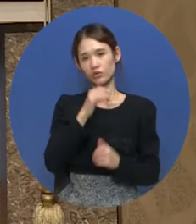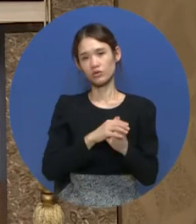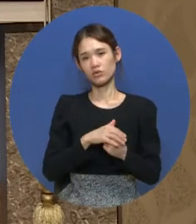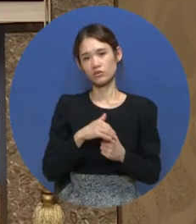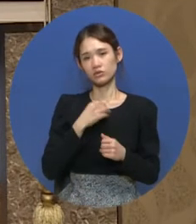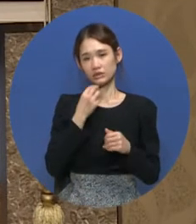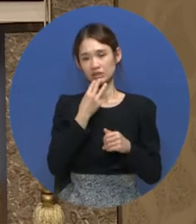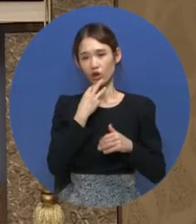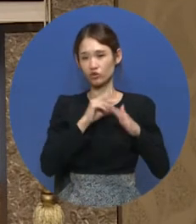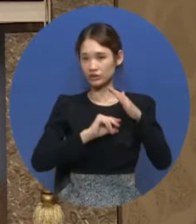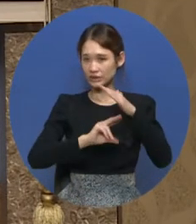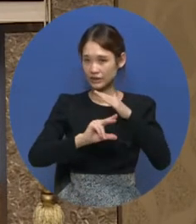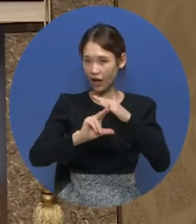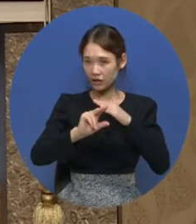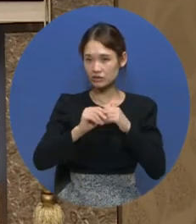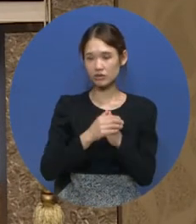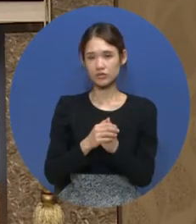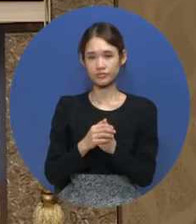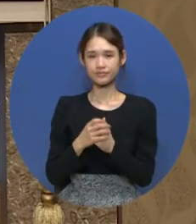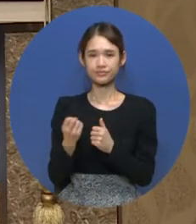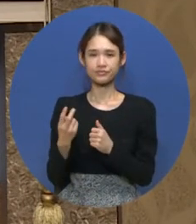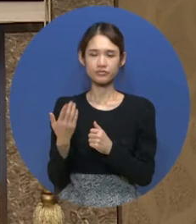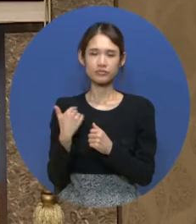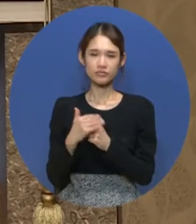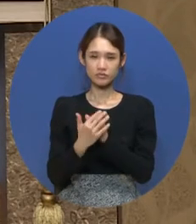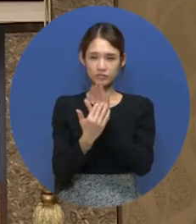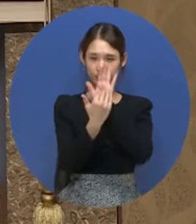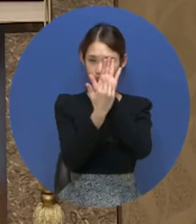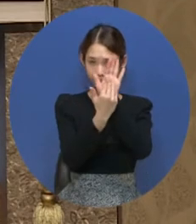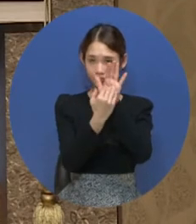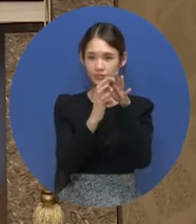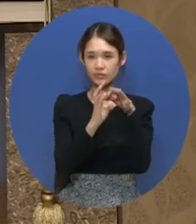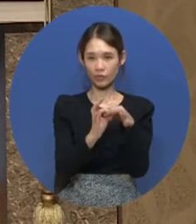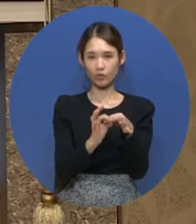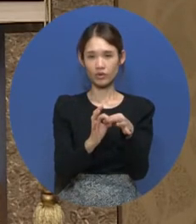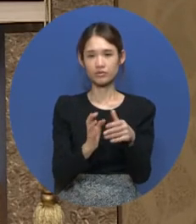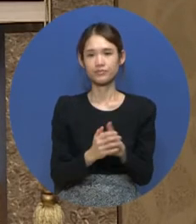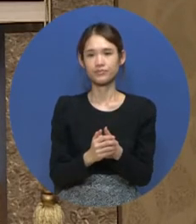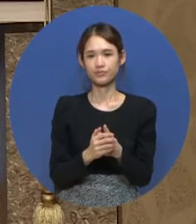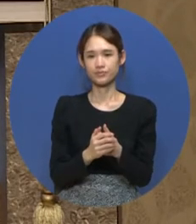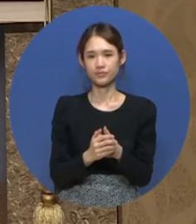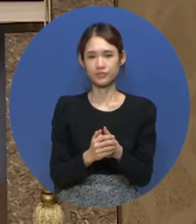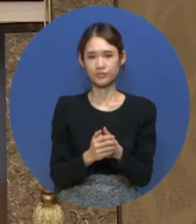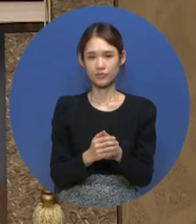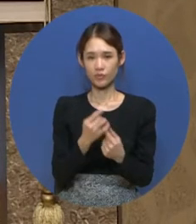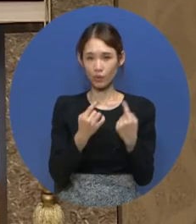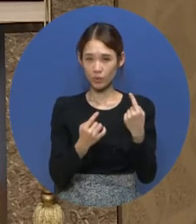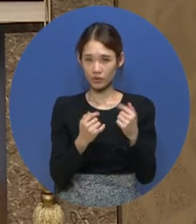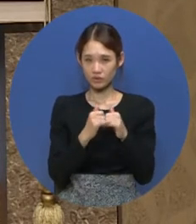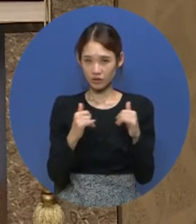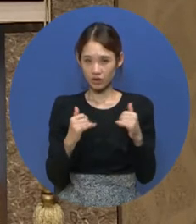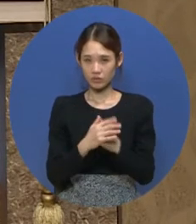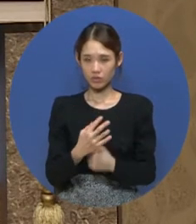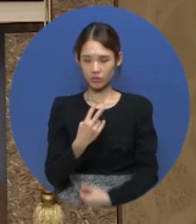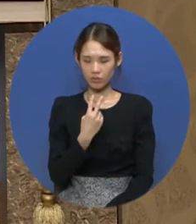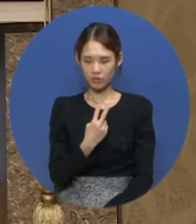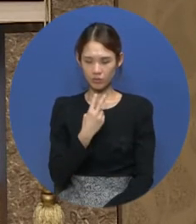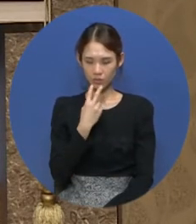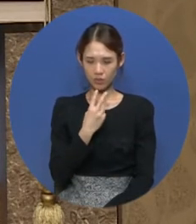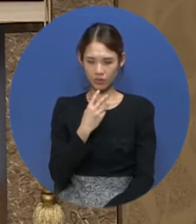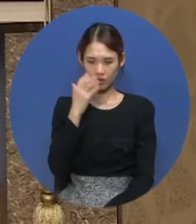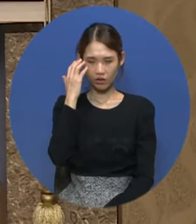서울 지하철에서 아까 이제 어이 예방에 대한 부분은 임대한 것 보다는 사람들이 어 으